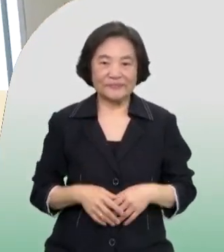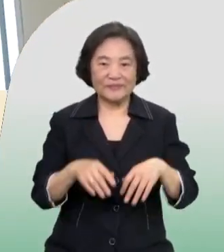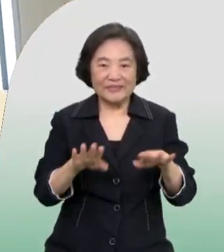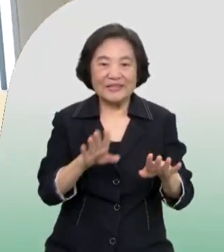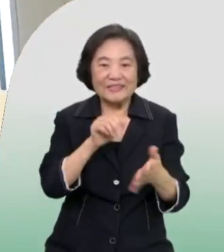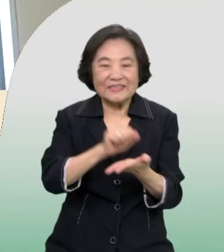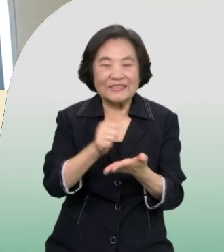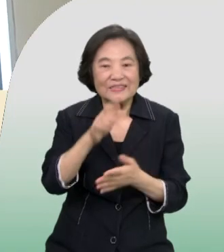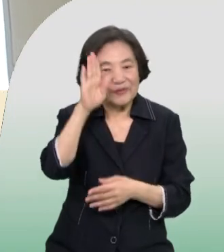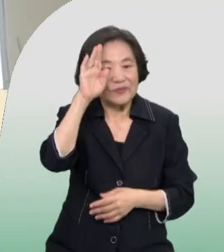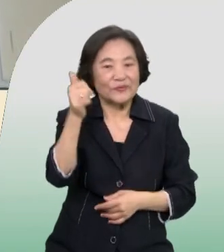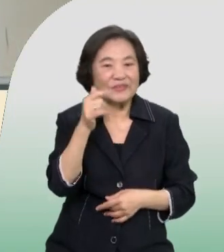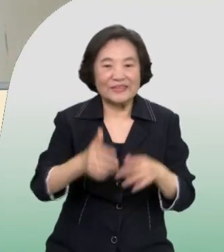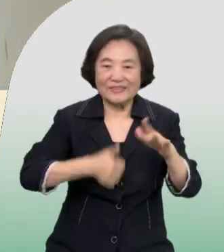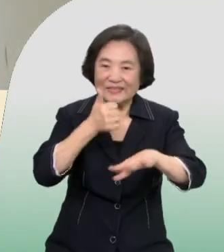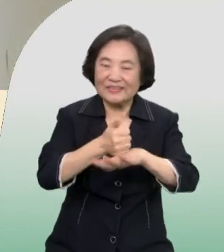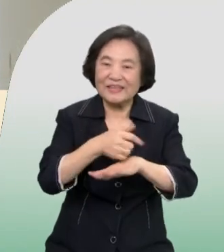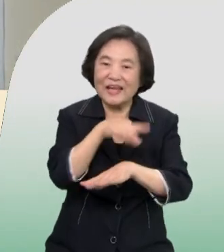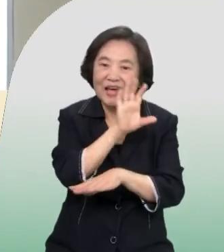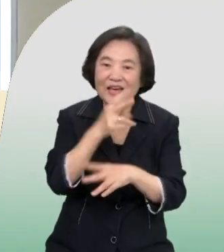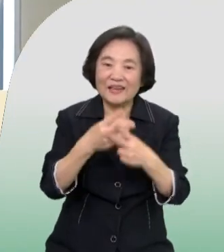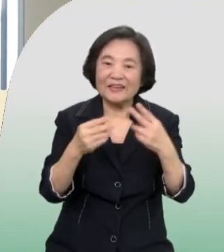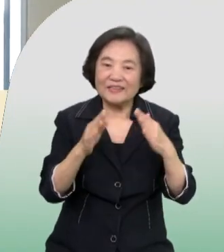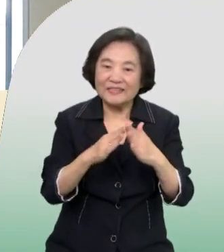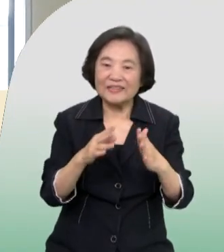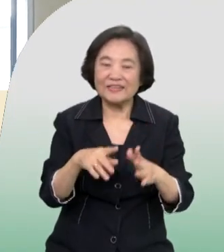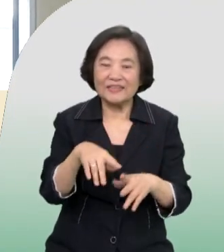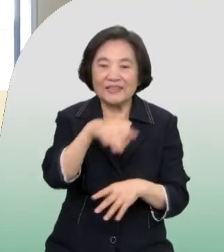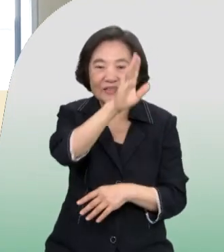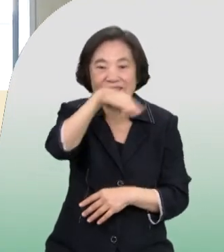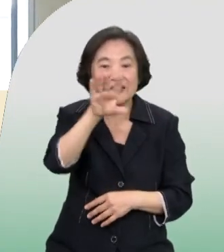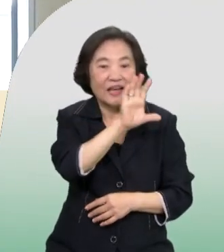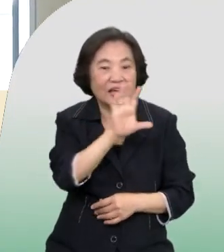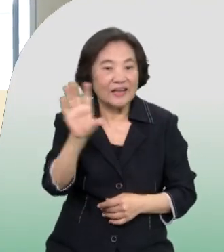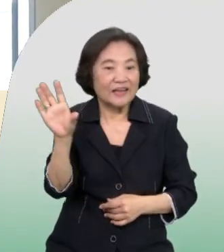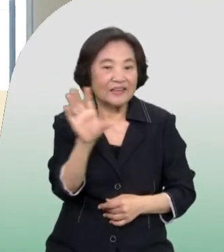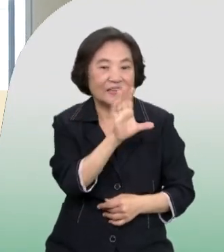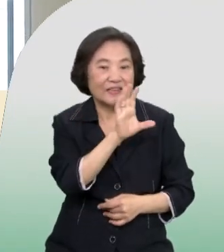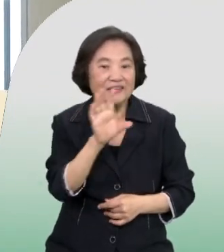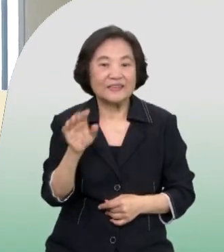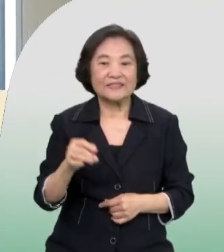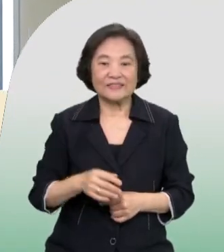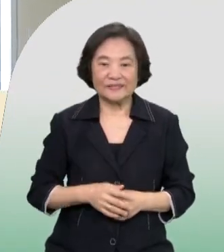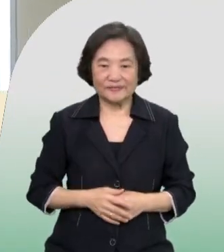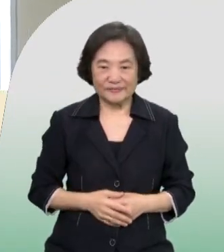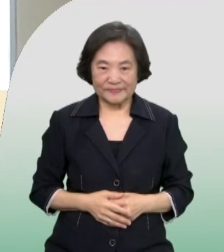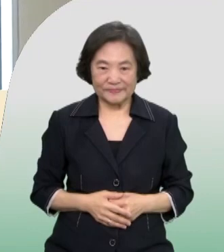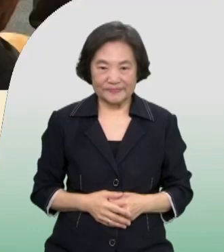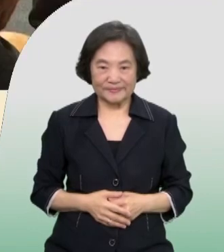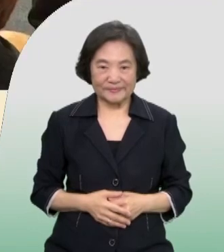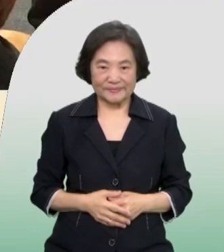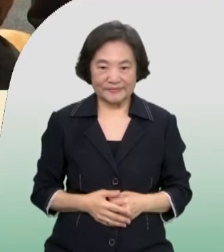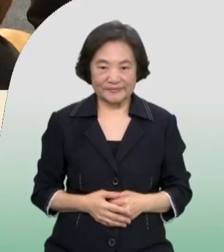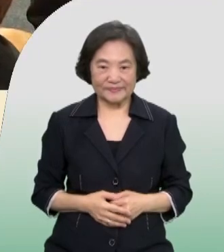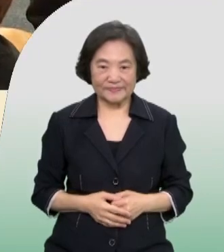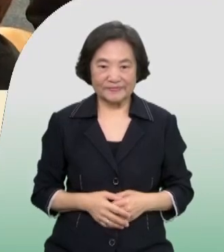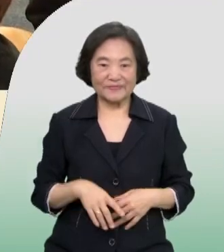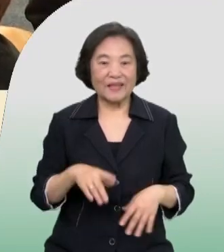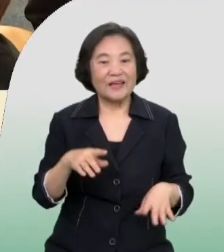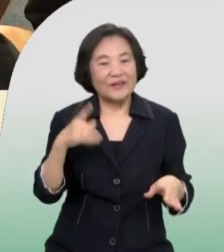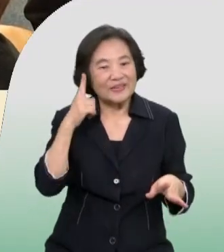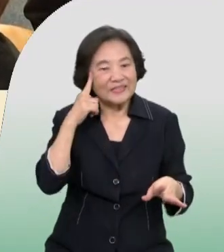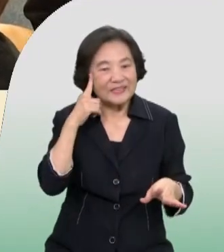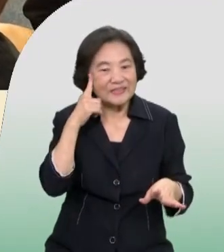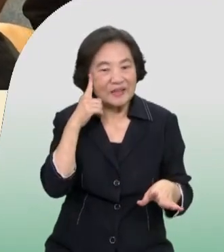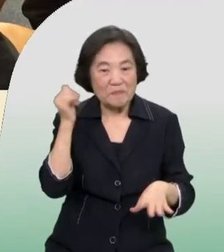山歌了来那个唱啊！ 当然，经